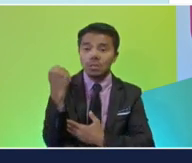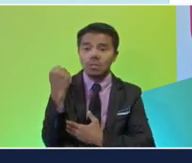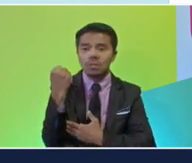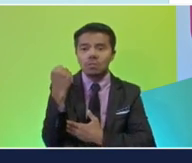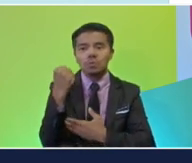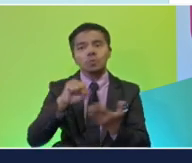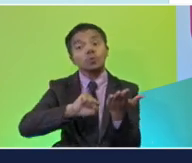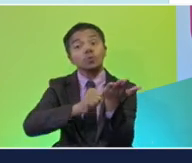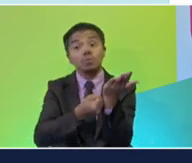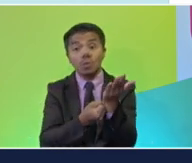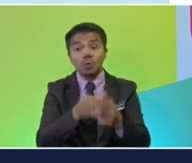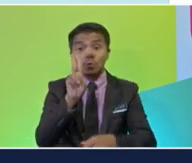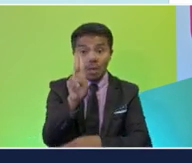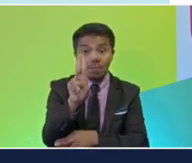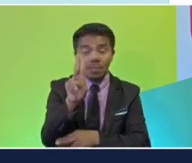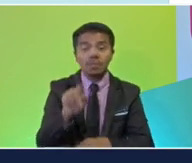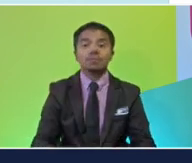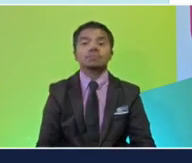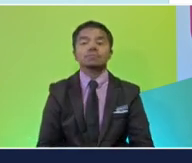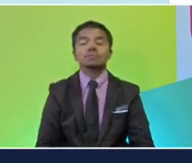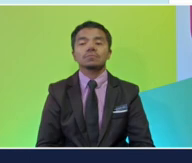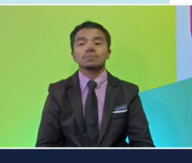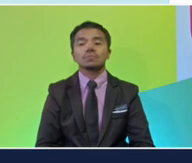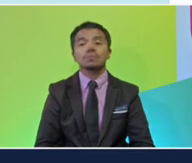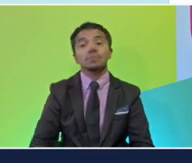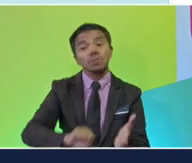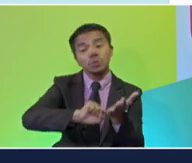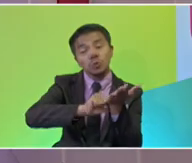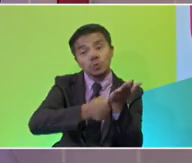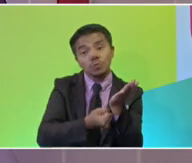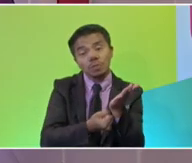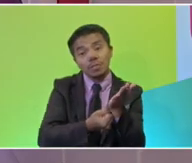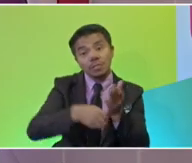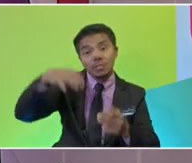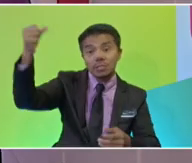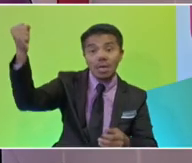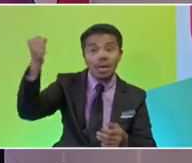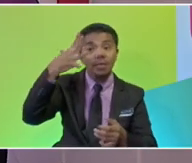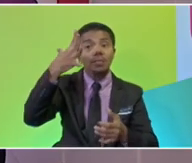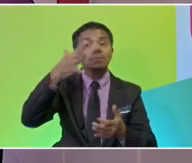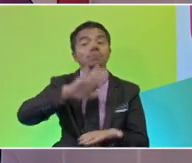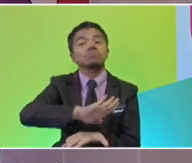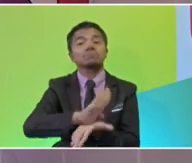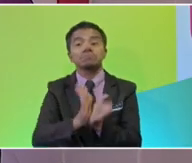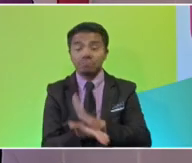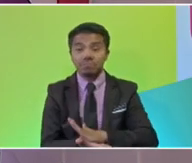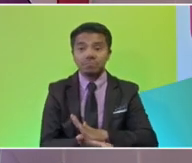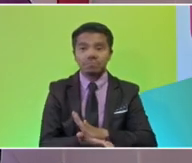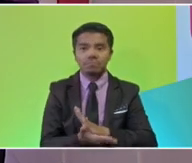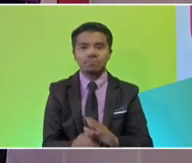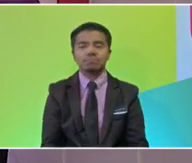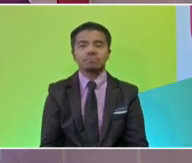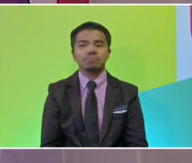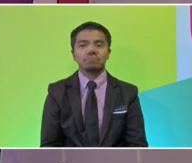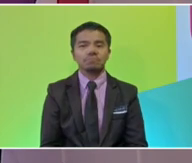cahaya cahaya daripada matahari Iyalah sumber cahaya sumber jadi sebab tumira pada waktu siang biasanya Mira perlu ke